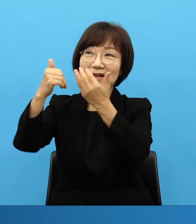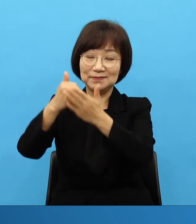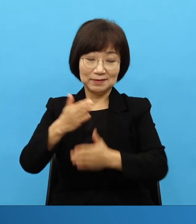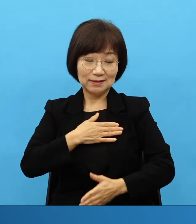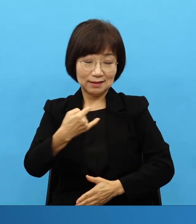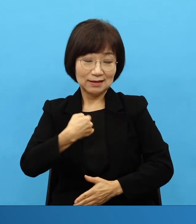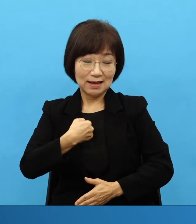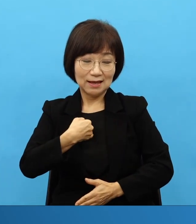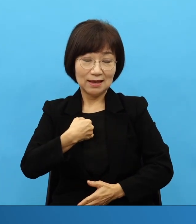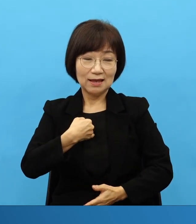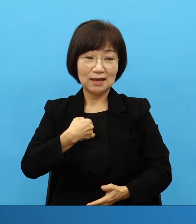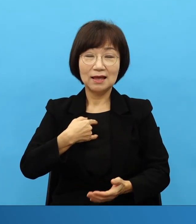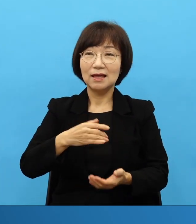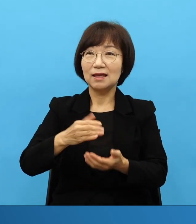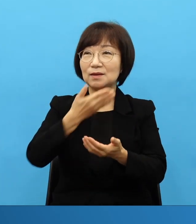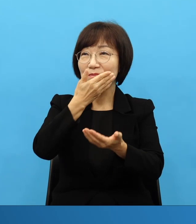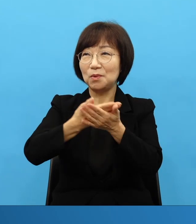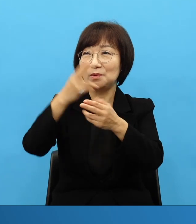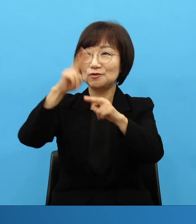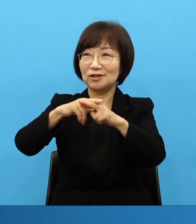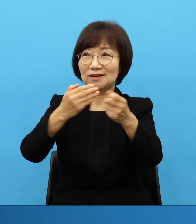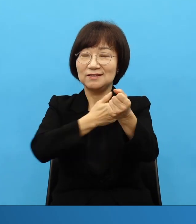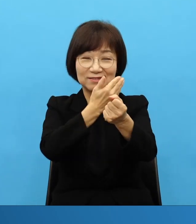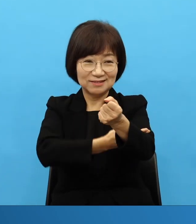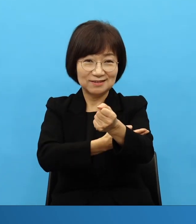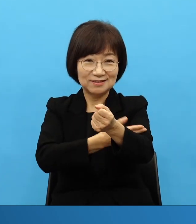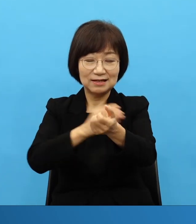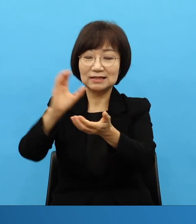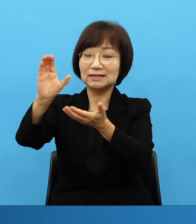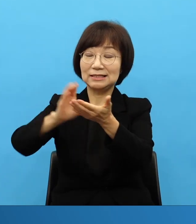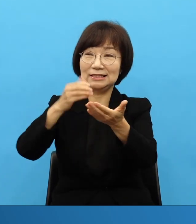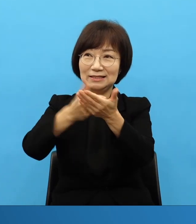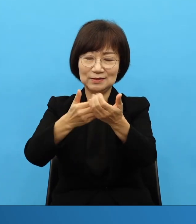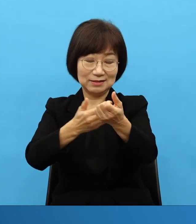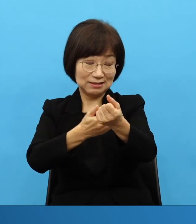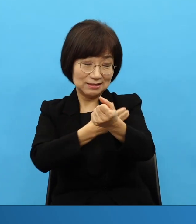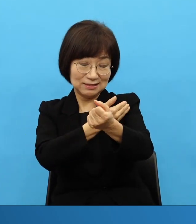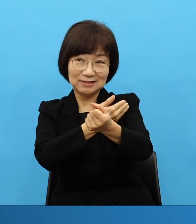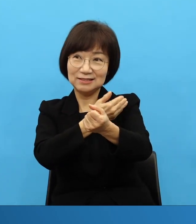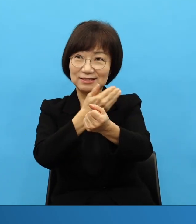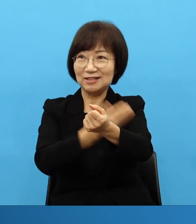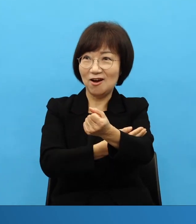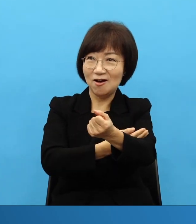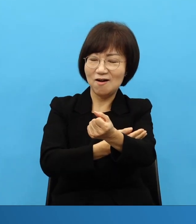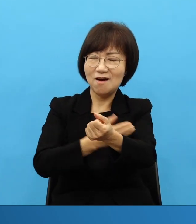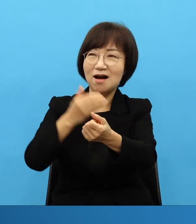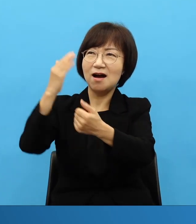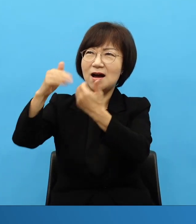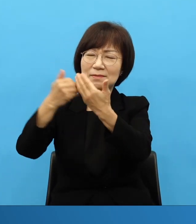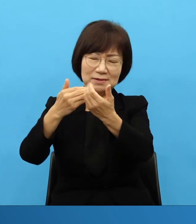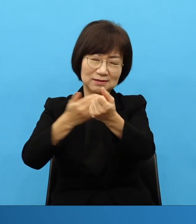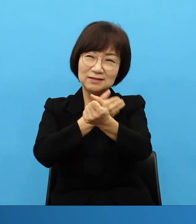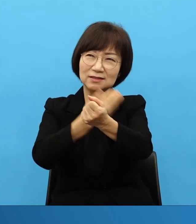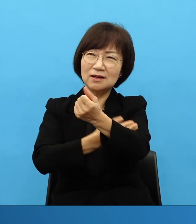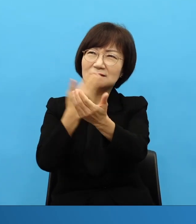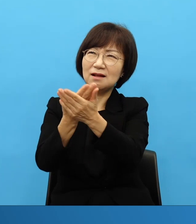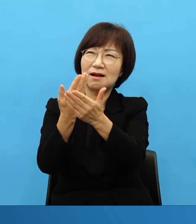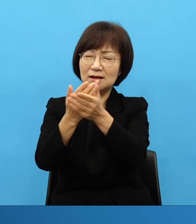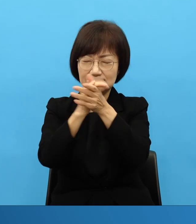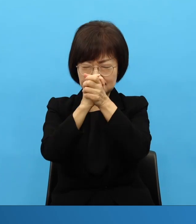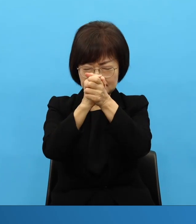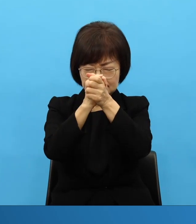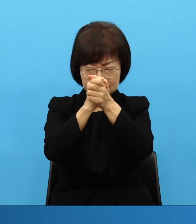그리스도의 능력과 성령의 능력을 주옵소서. Lord, may you give me the power of the throne, the power of Jesus Christ, the power of God. 이것만 기도로 계속